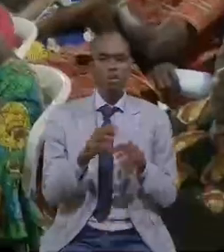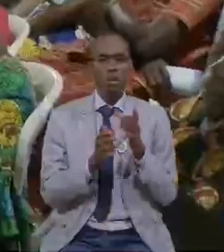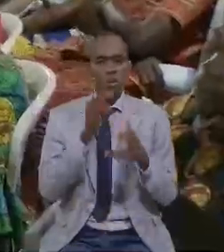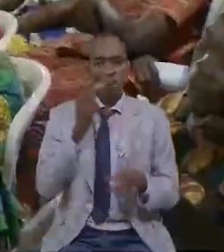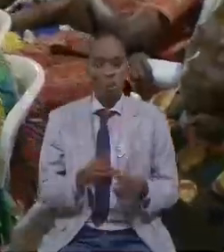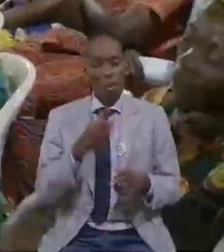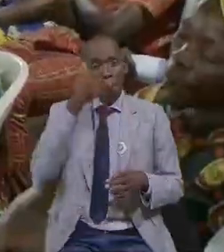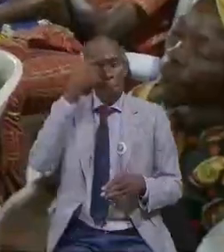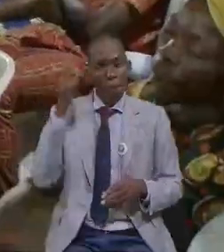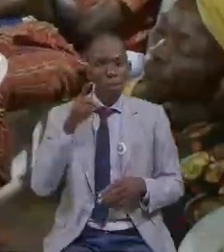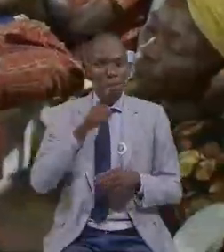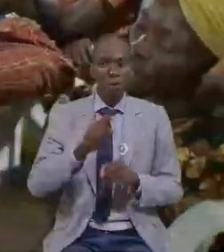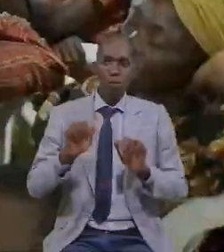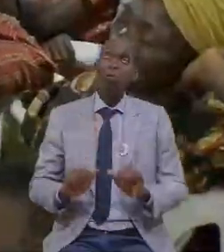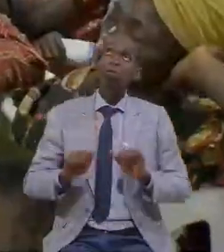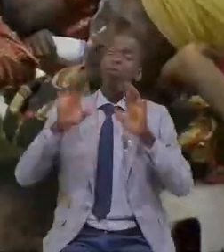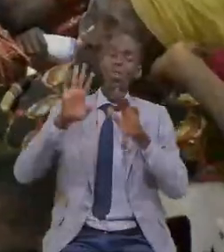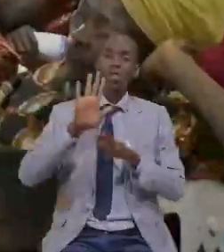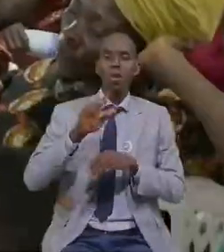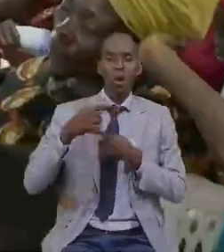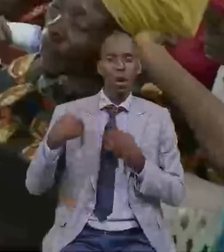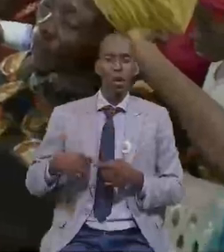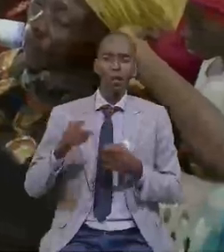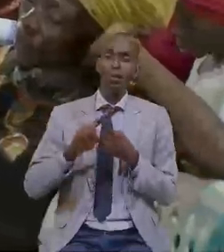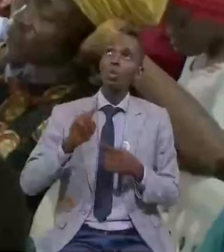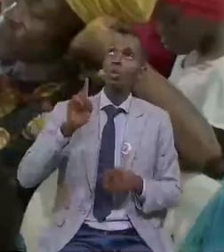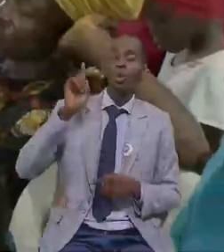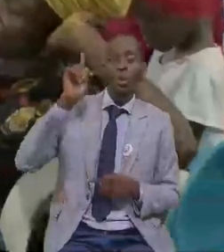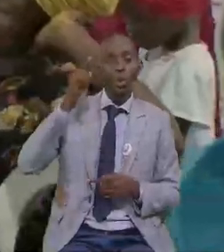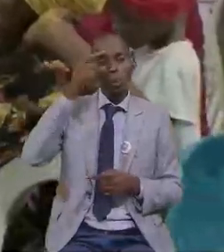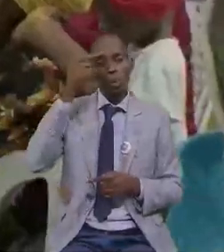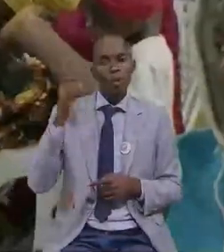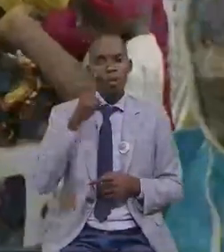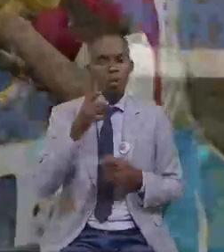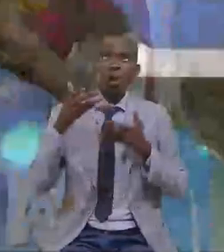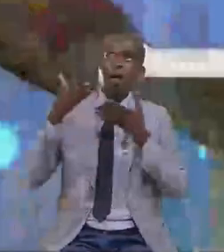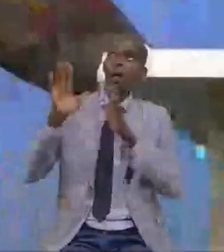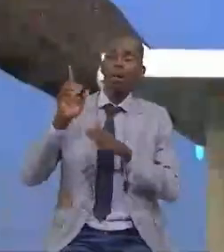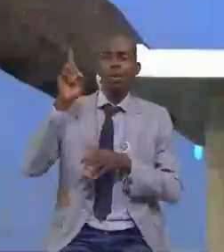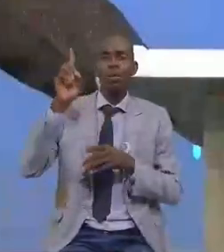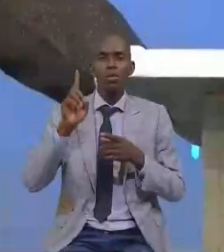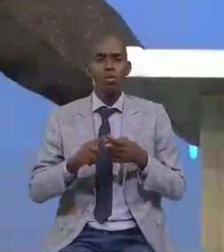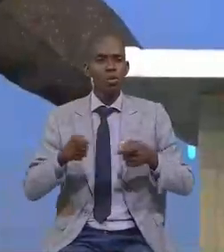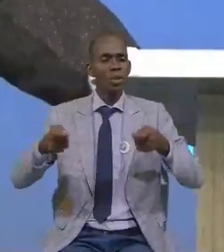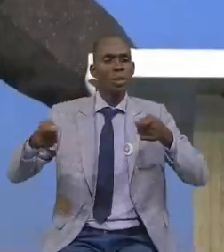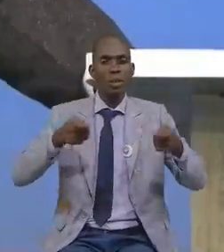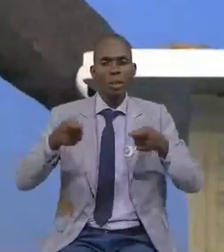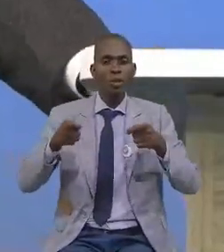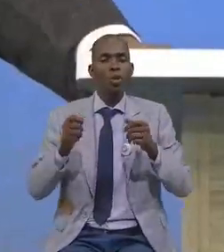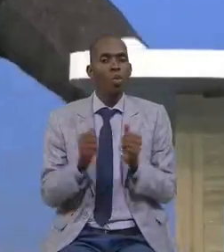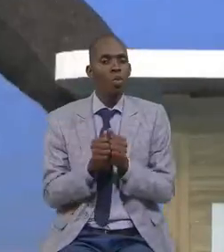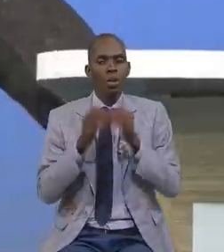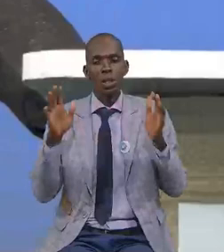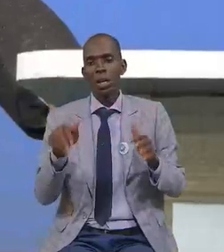Il ne va pas te toucher parce que tu lui donnes ton cœur, parce que tu lui permets de régner sans